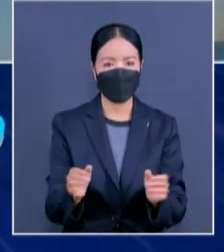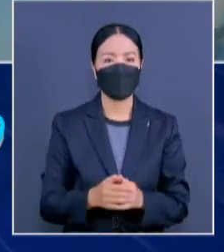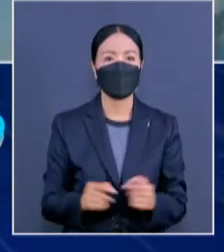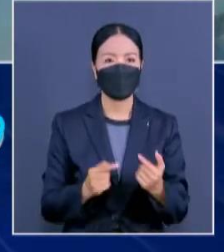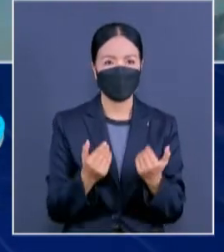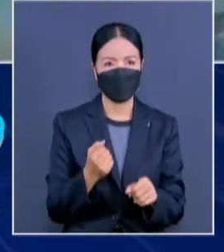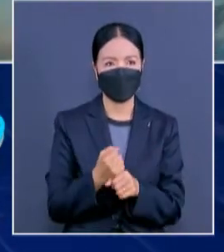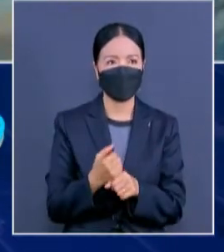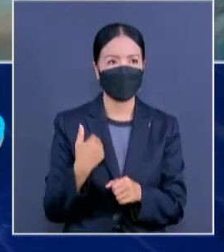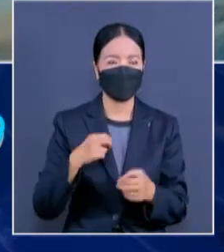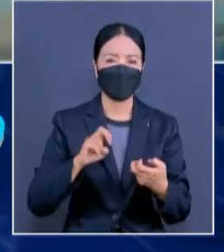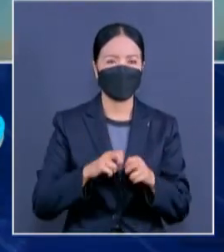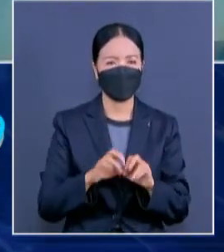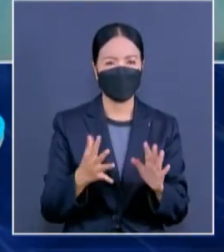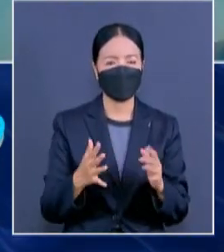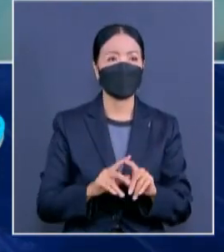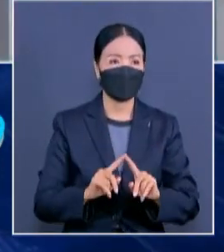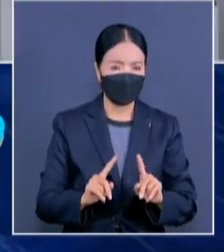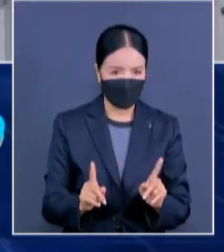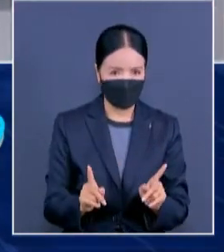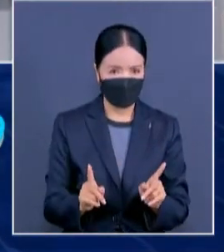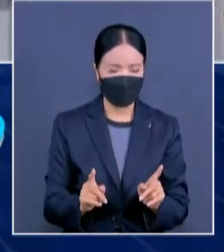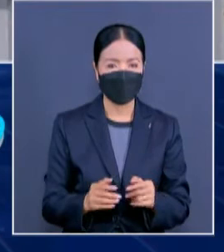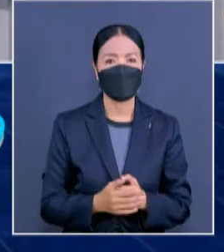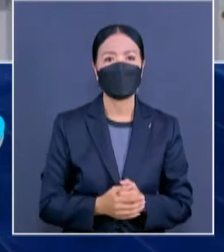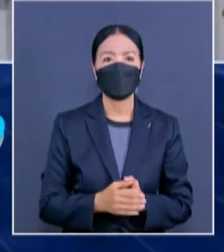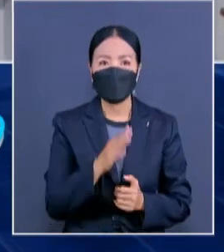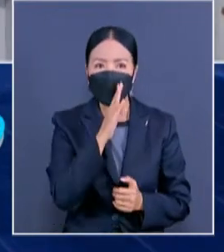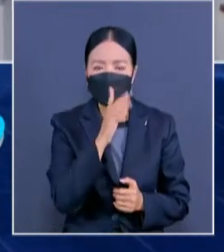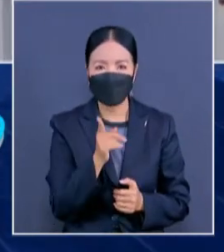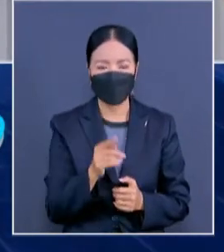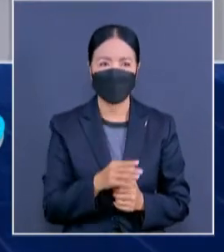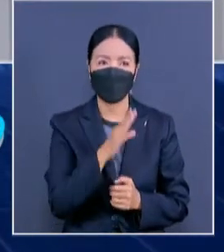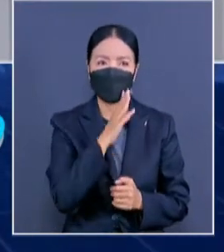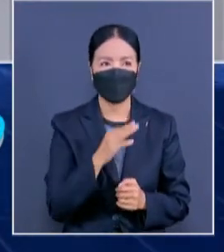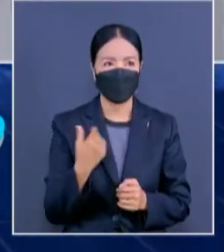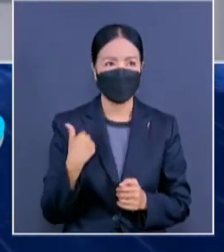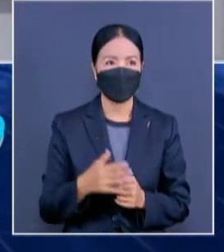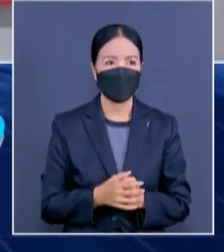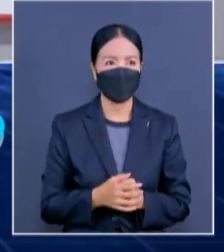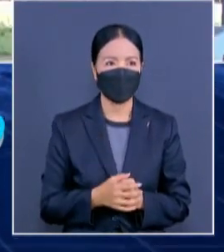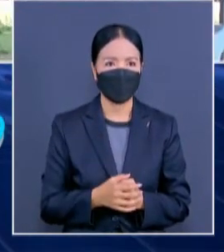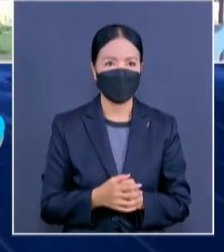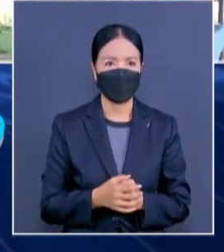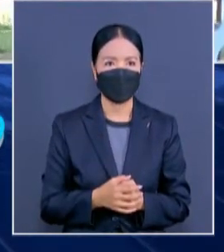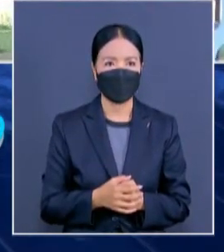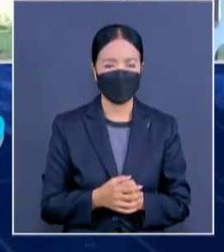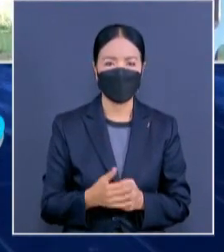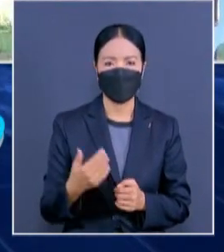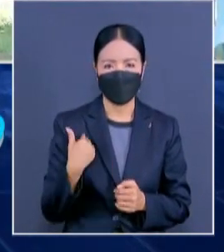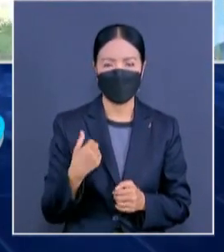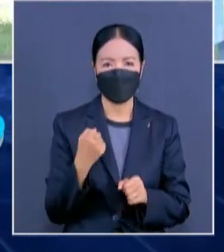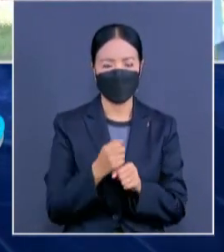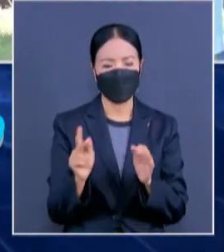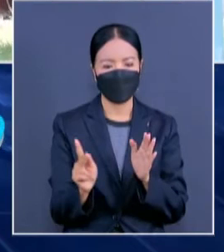ทำอยู่นะก็ไม่มีปัญหามาแต่ว่าถ้าเกิดมีความพยายามที่จะฉีกกฎเนี่ยมันก็อาจจะเป็นช่องโหว่ที่เรา